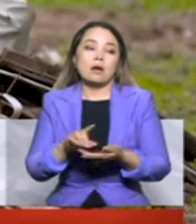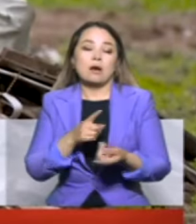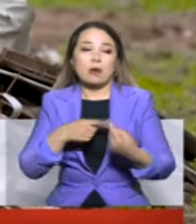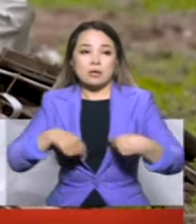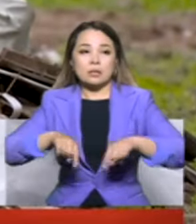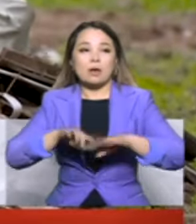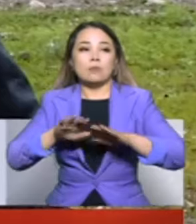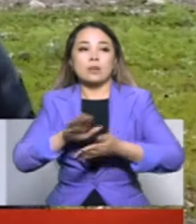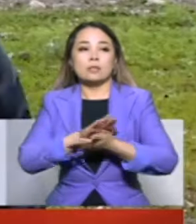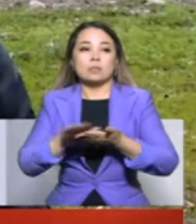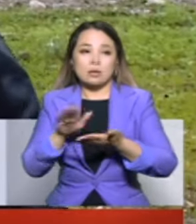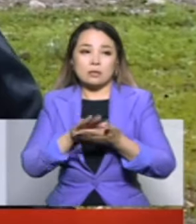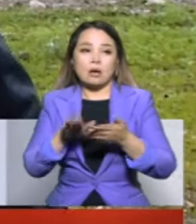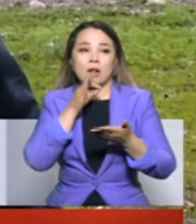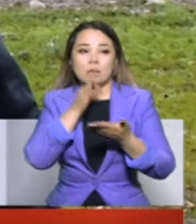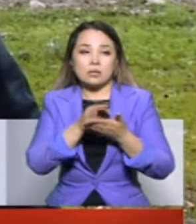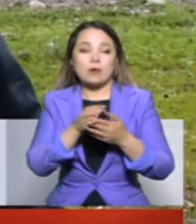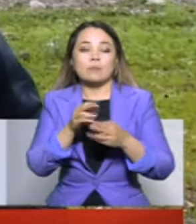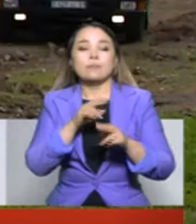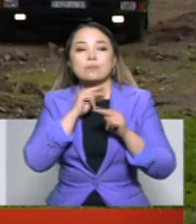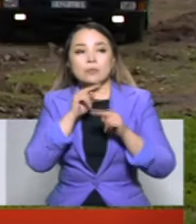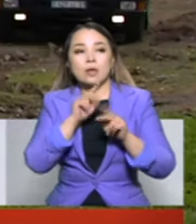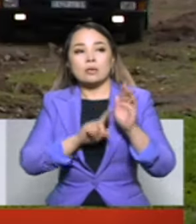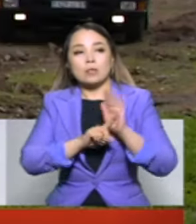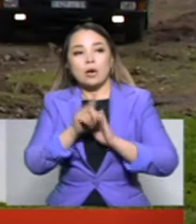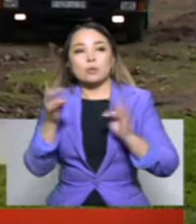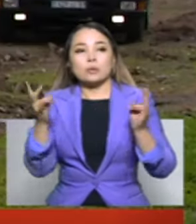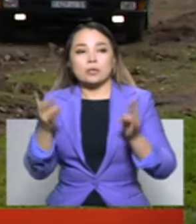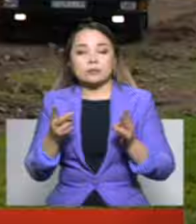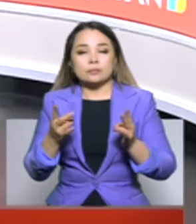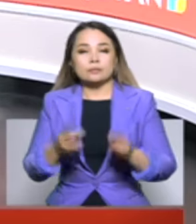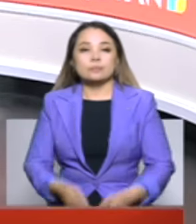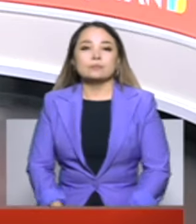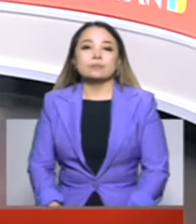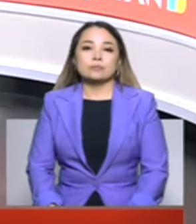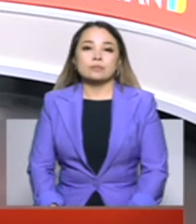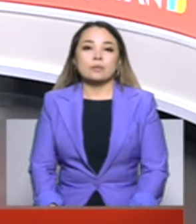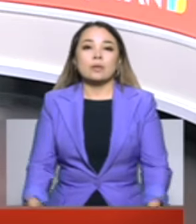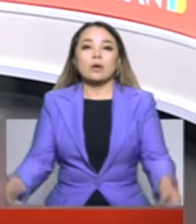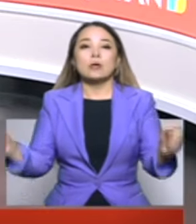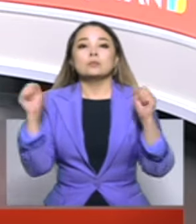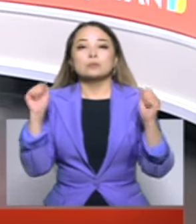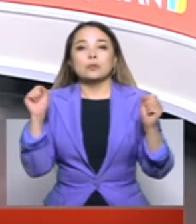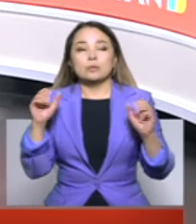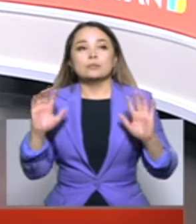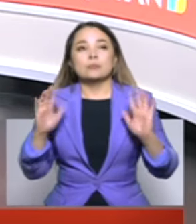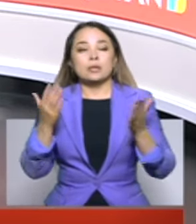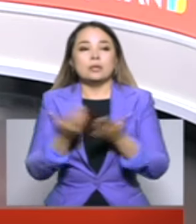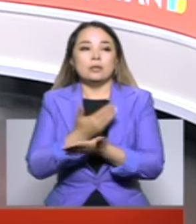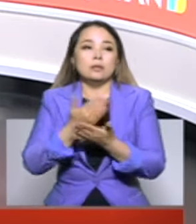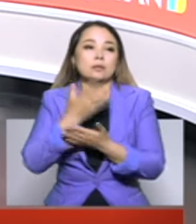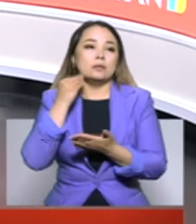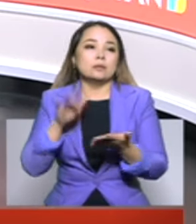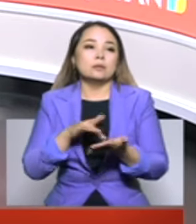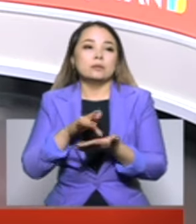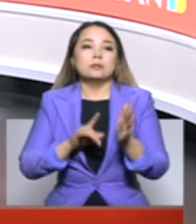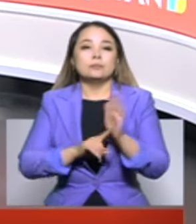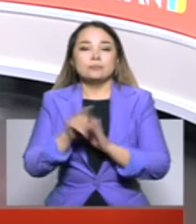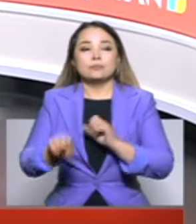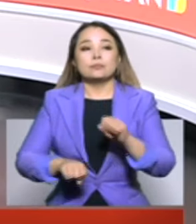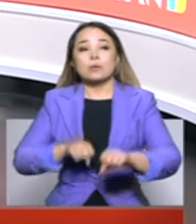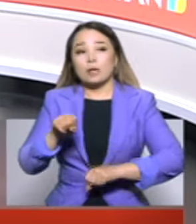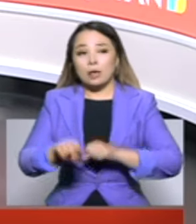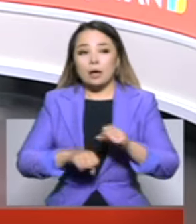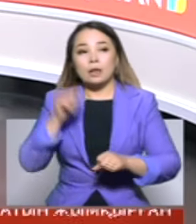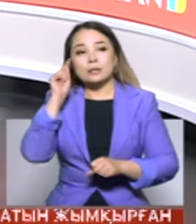айналамызға жинақылықпен дұрыстап қараудан бастауымызға жетті. Спорттан сүйінші хабар. Алматыда басталған